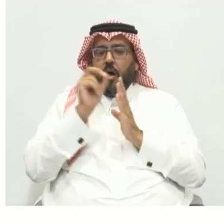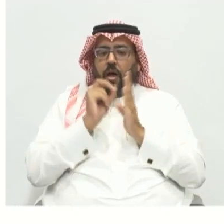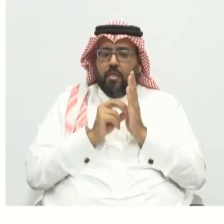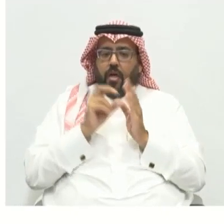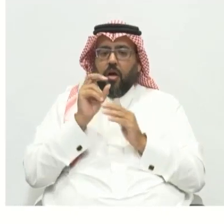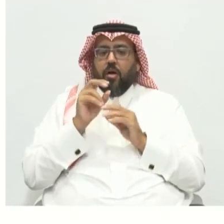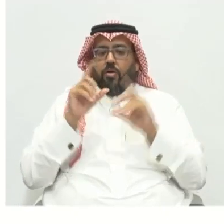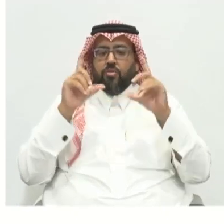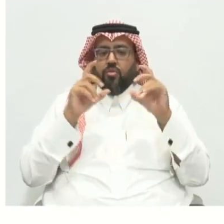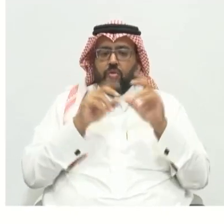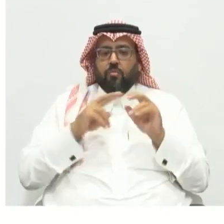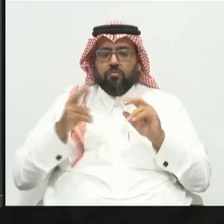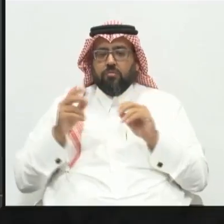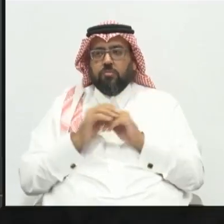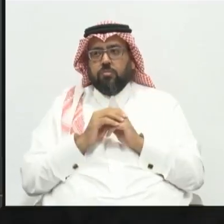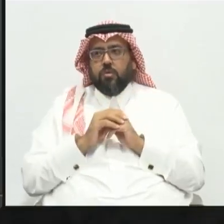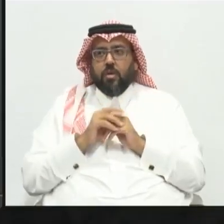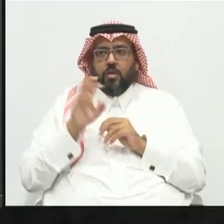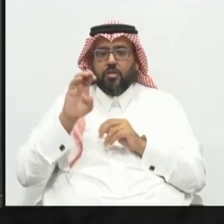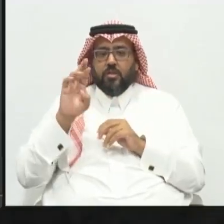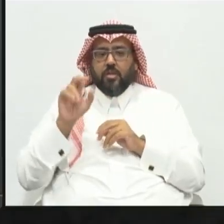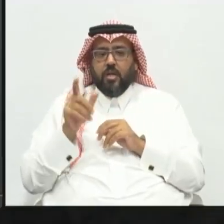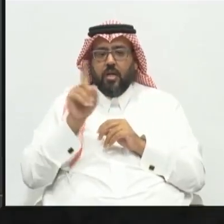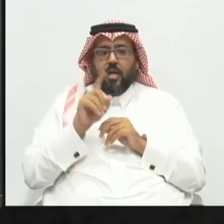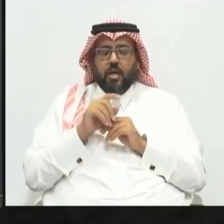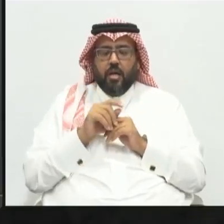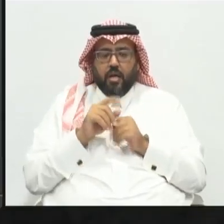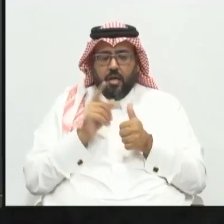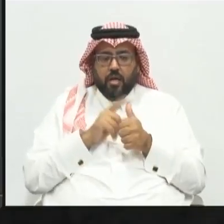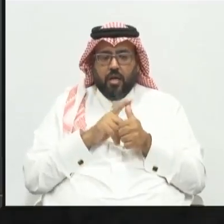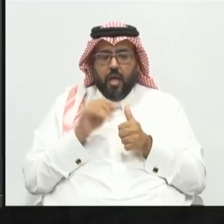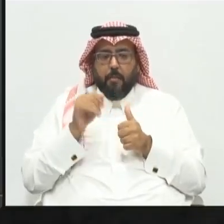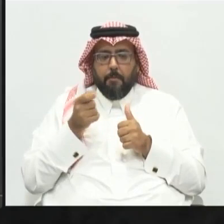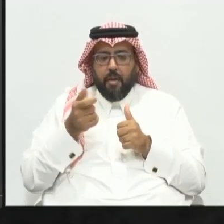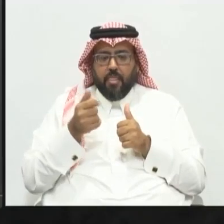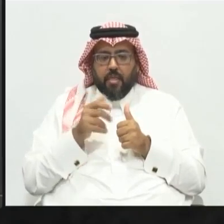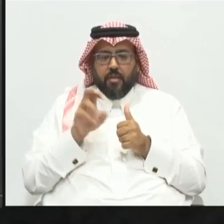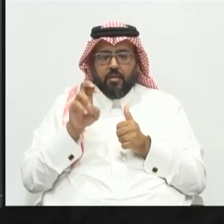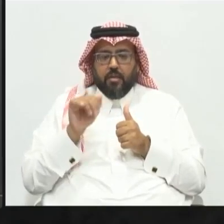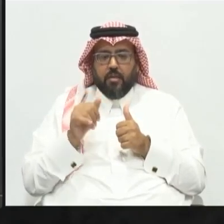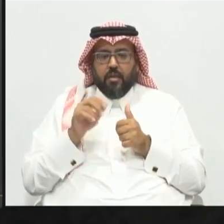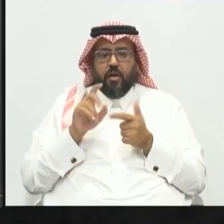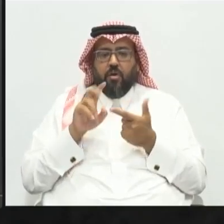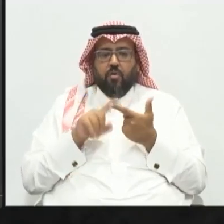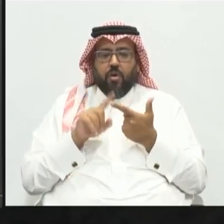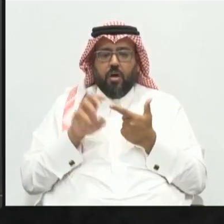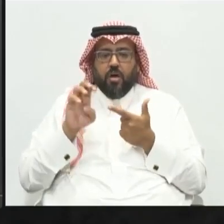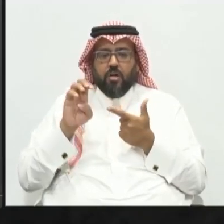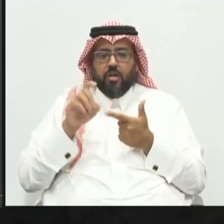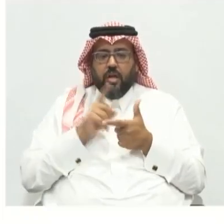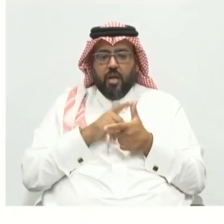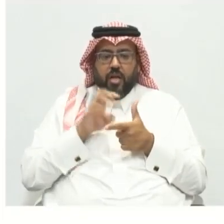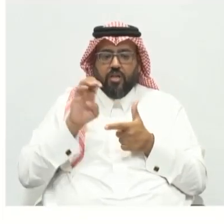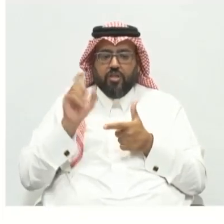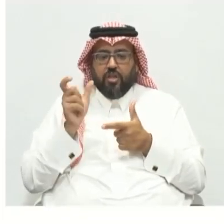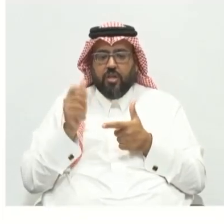وله صور هناك عده صور للجزاءات هناك اما يكون جزاء مادي او جنائي وهو الاثر